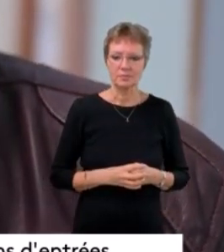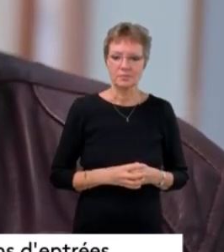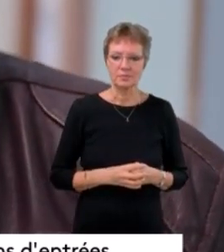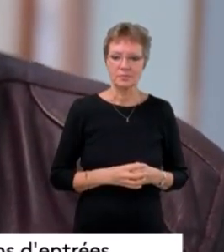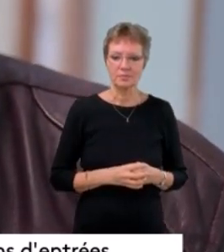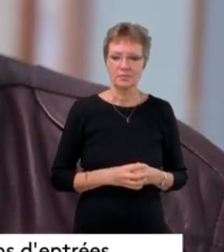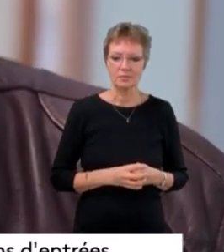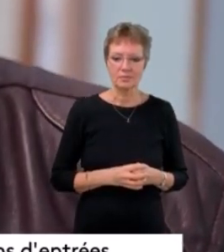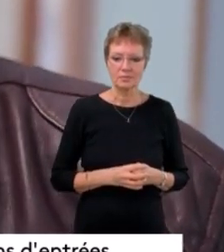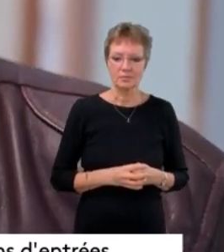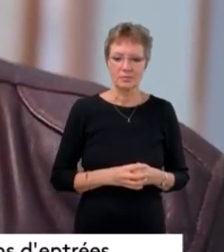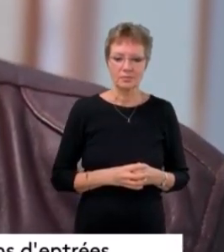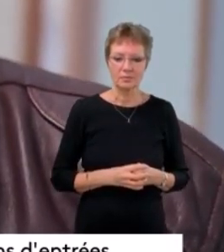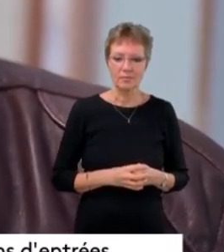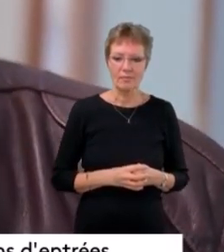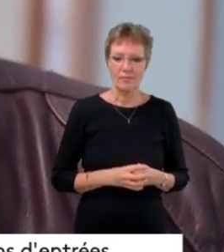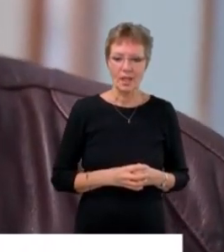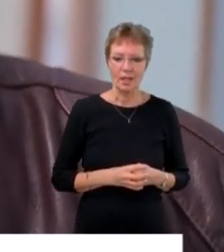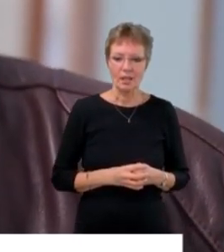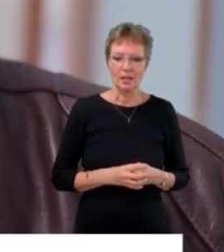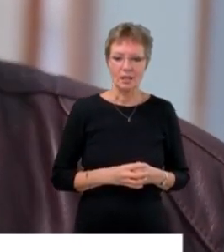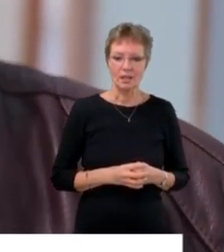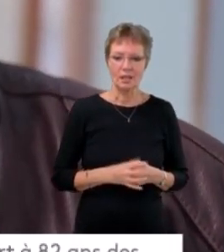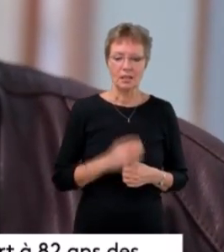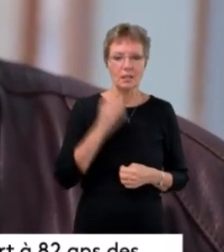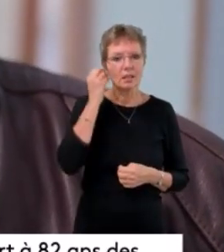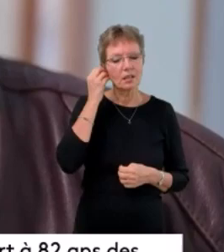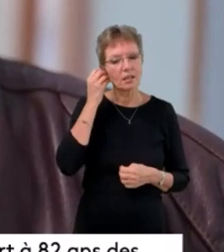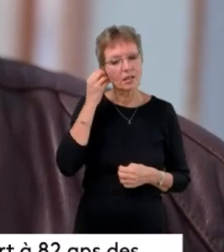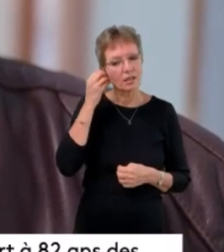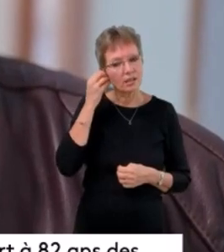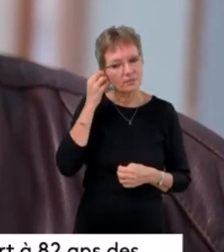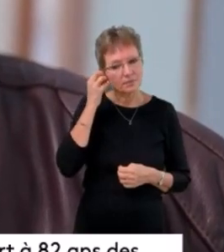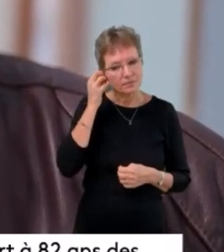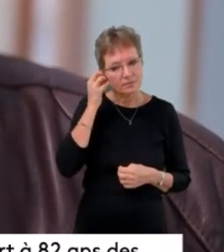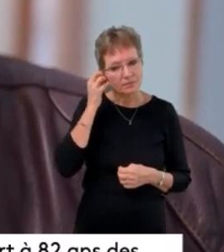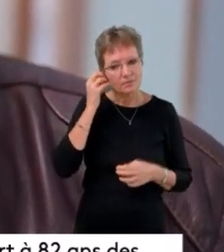étant négatif, mais non. Parce qu'en fait, ça montre le dynamisme aussi de la commune.